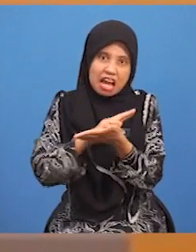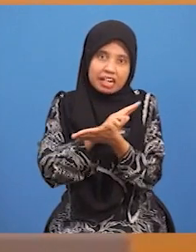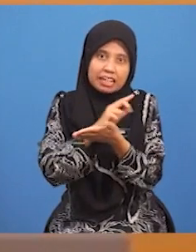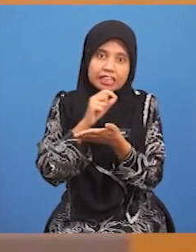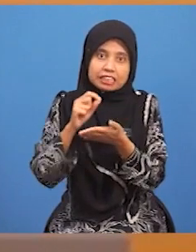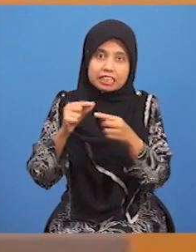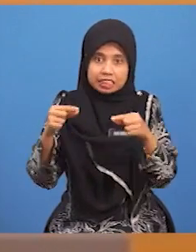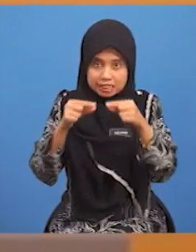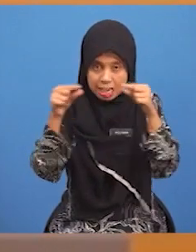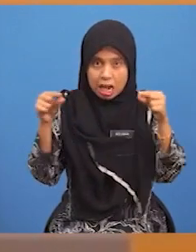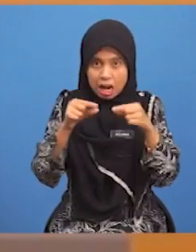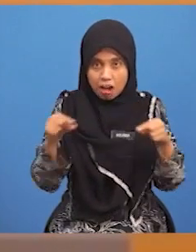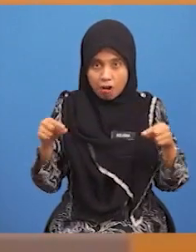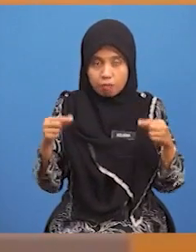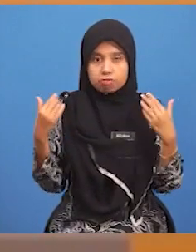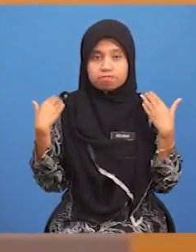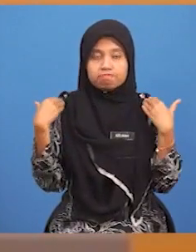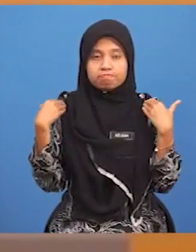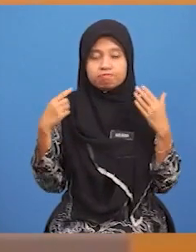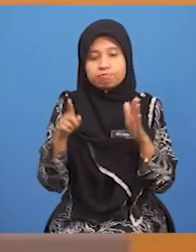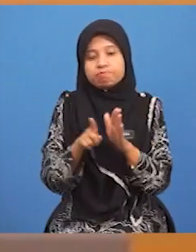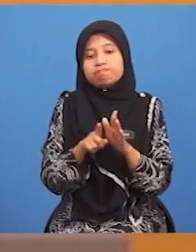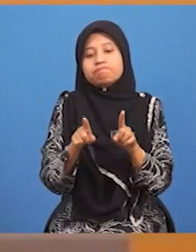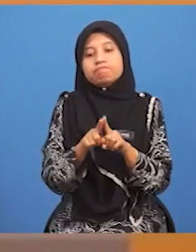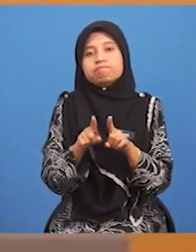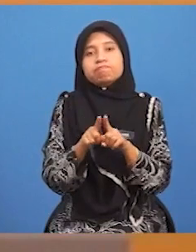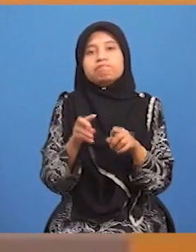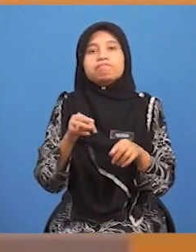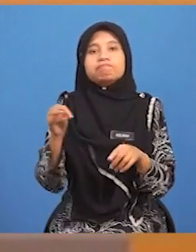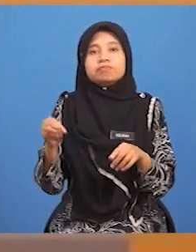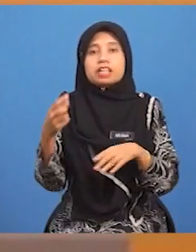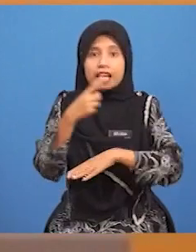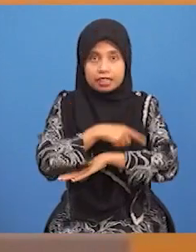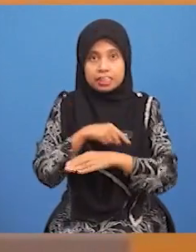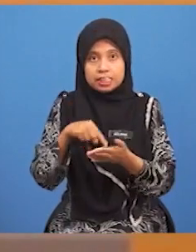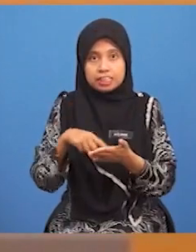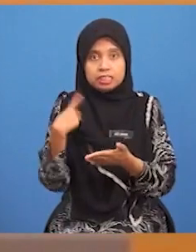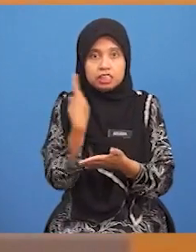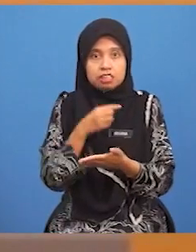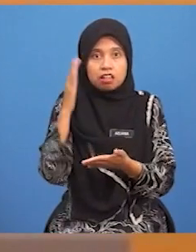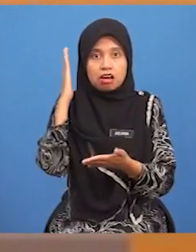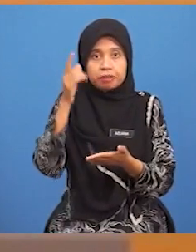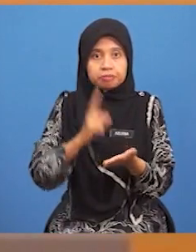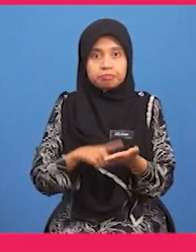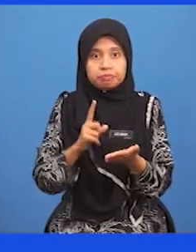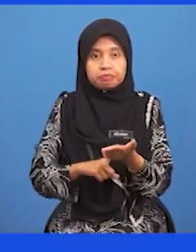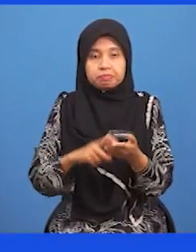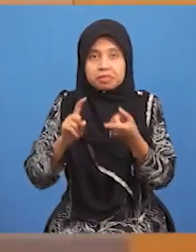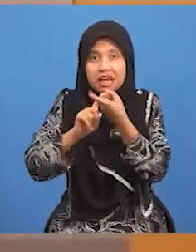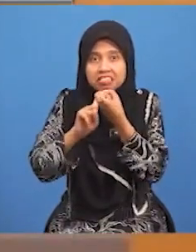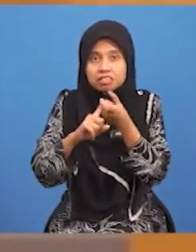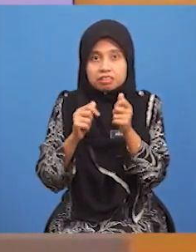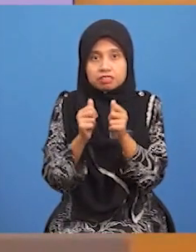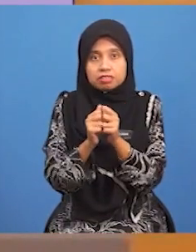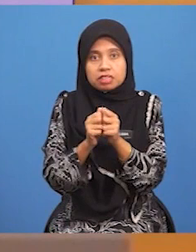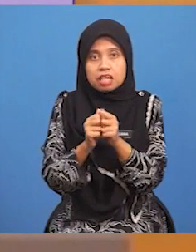dan kalkulator ada bersama dengan murid-murid. Hari ini, kita akan membincangkan berkaitan dengan